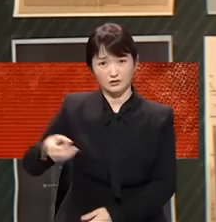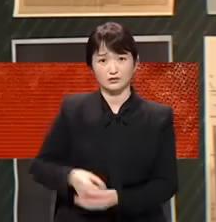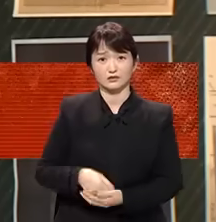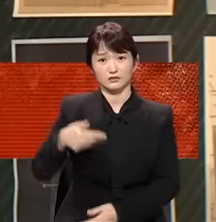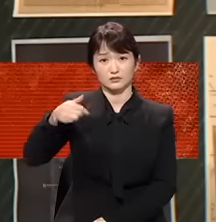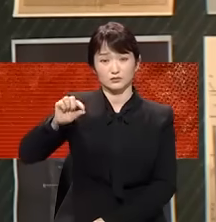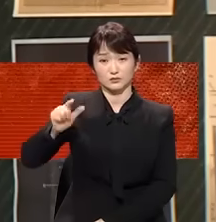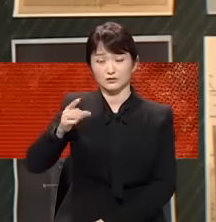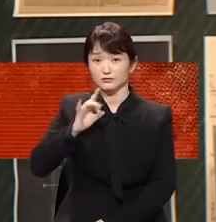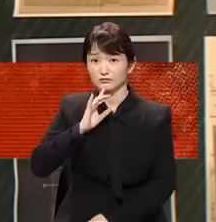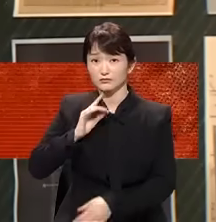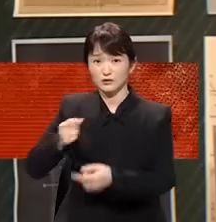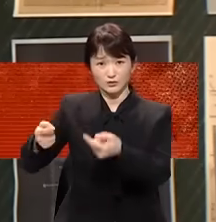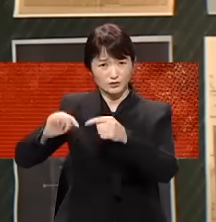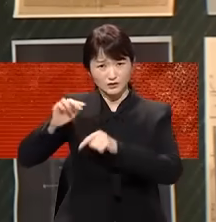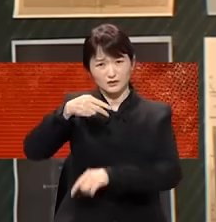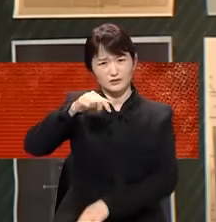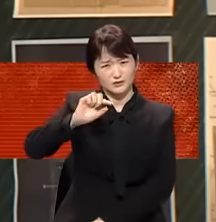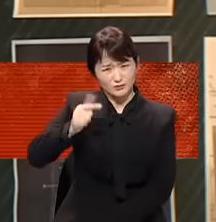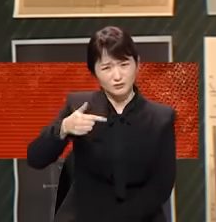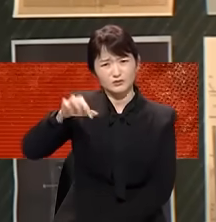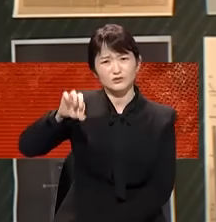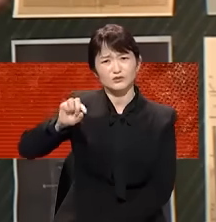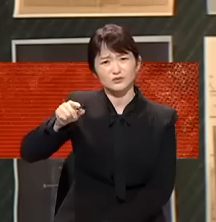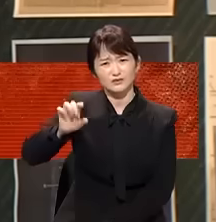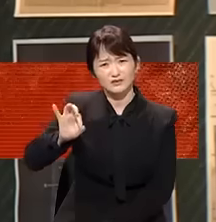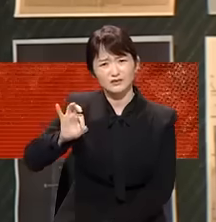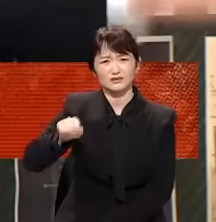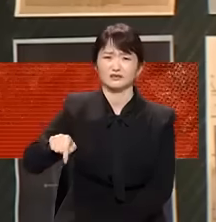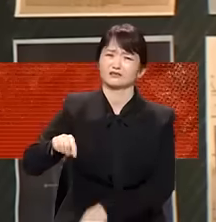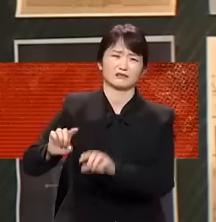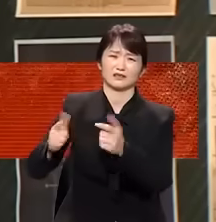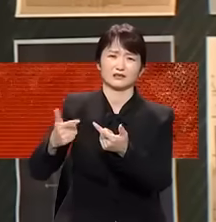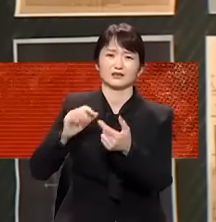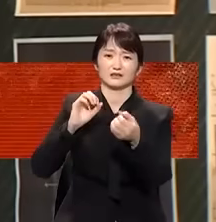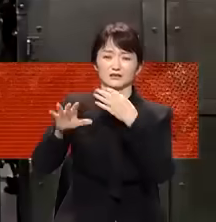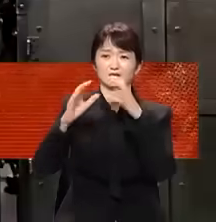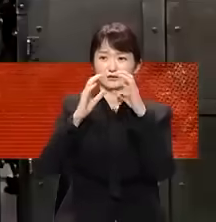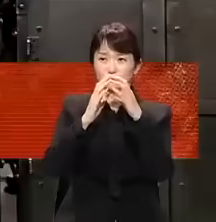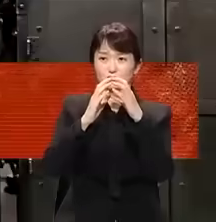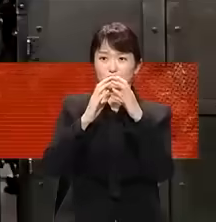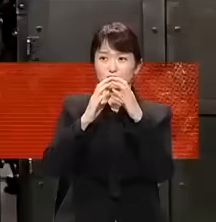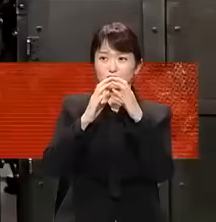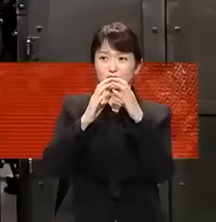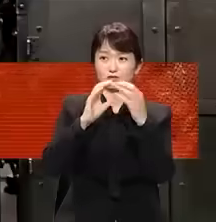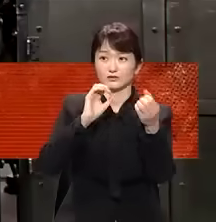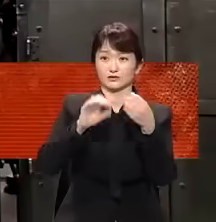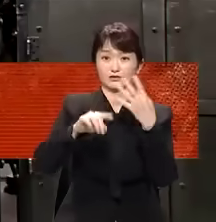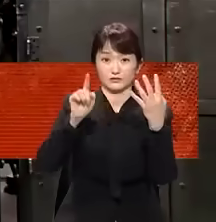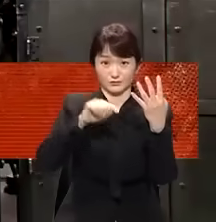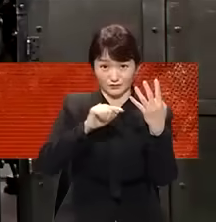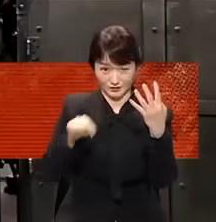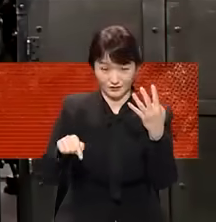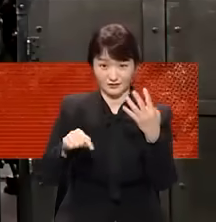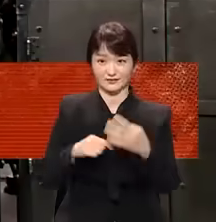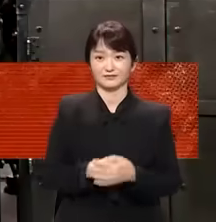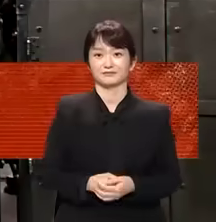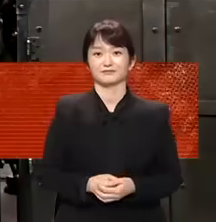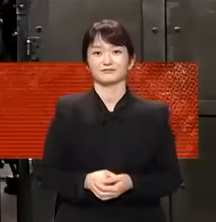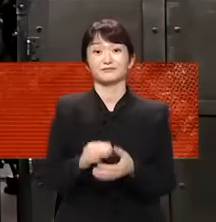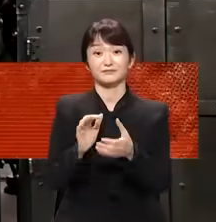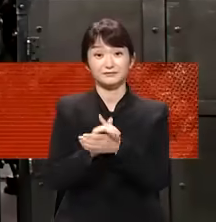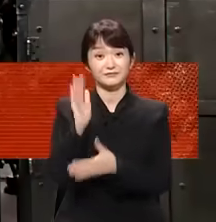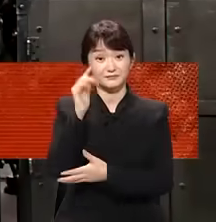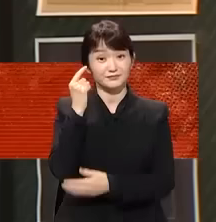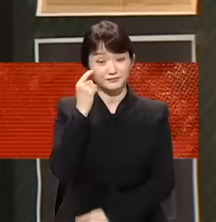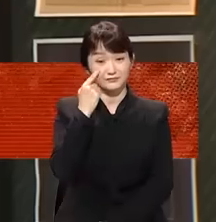지훈이만 있니 성문이 윤성희 지열이 아 이건 아니야 동그라미 오 아 아니에요 친구 얘기도